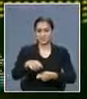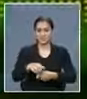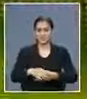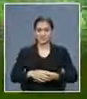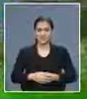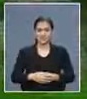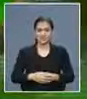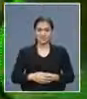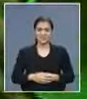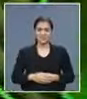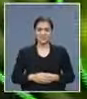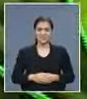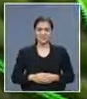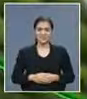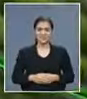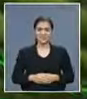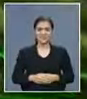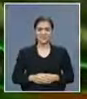ค่ะ